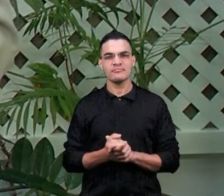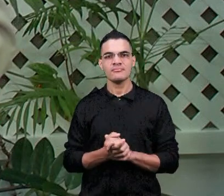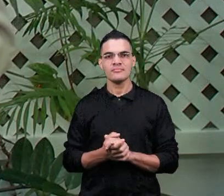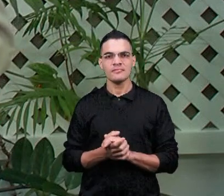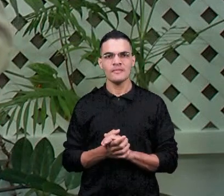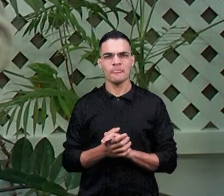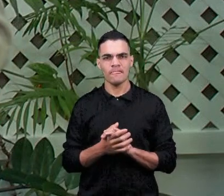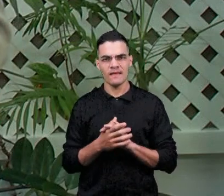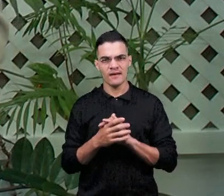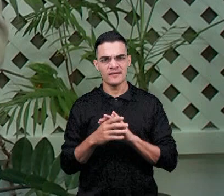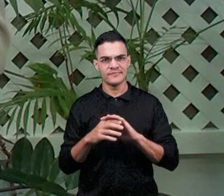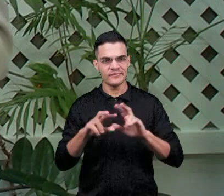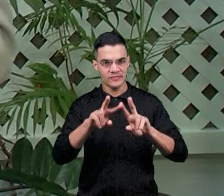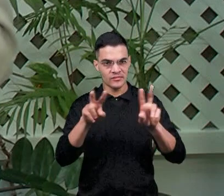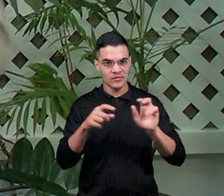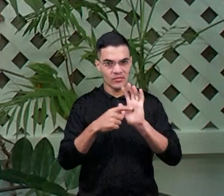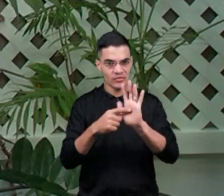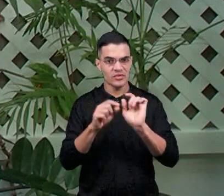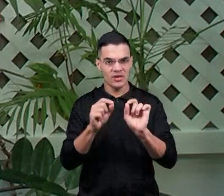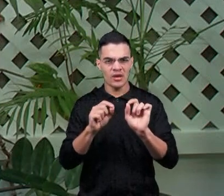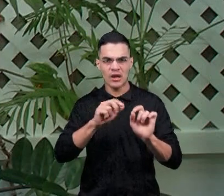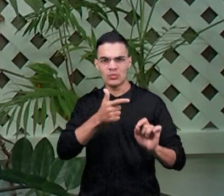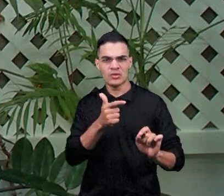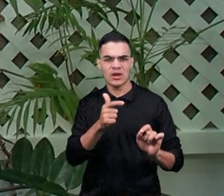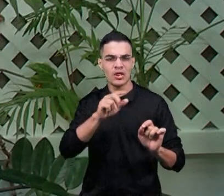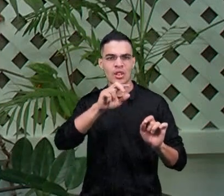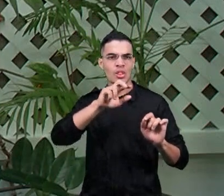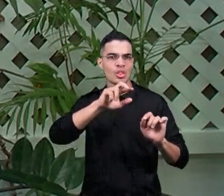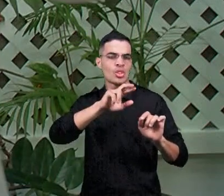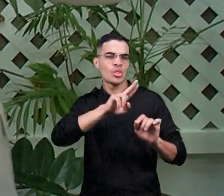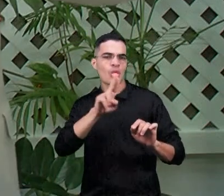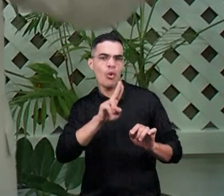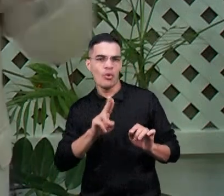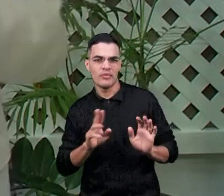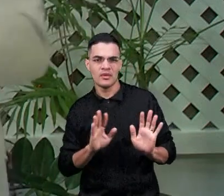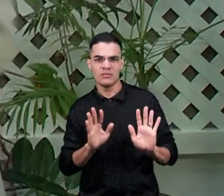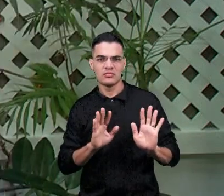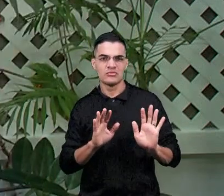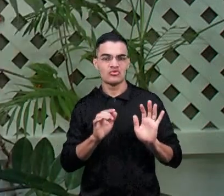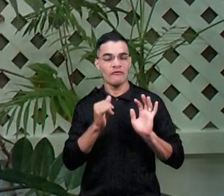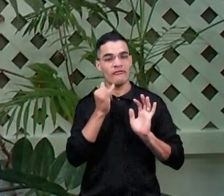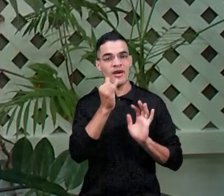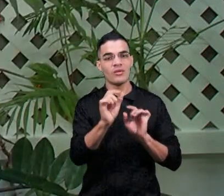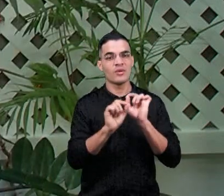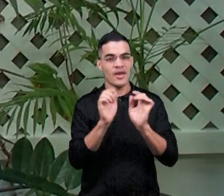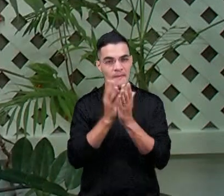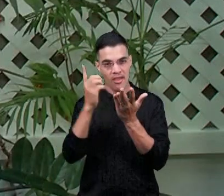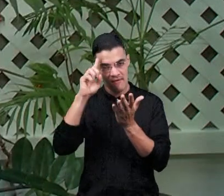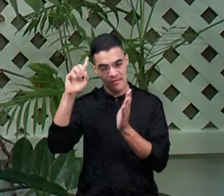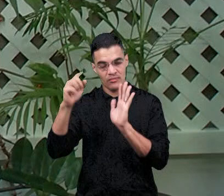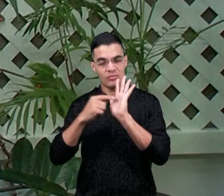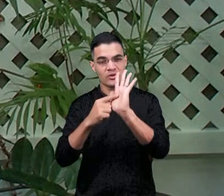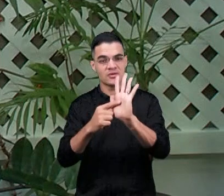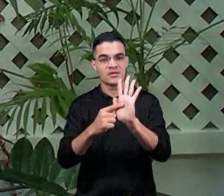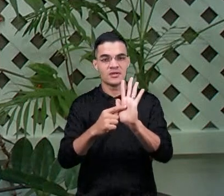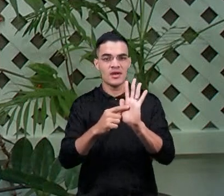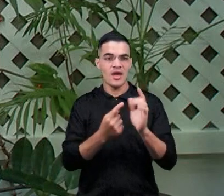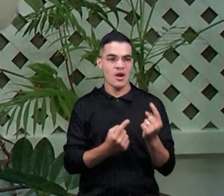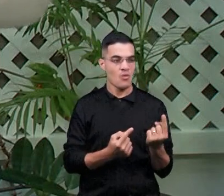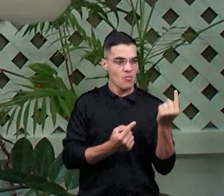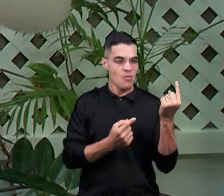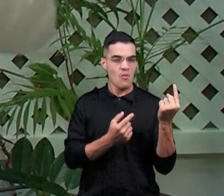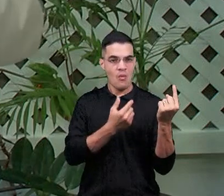nous pouvons dire, il nous met nom de personne. Il dit c'était un pharisien et une